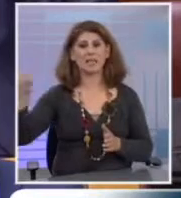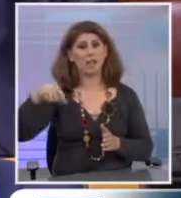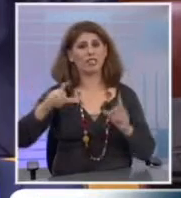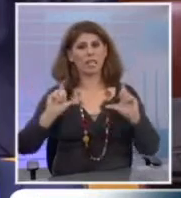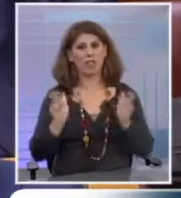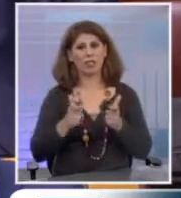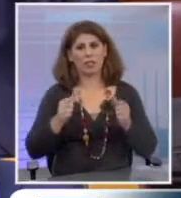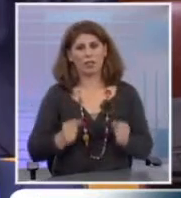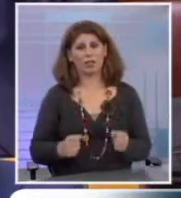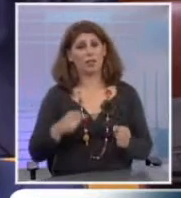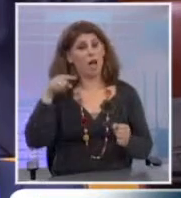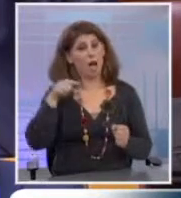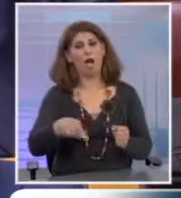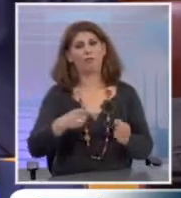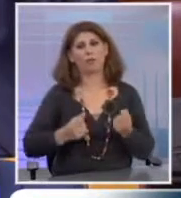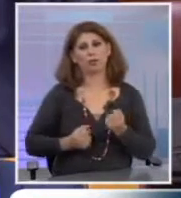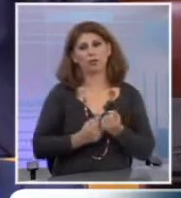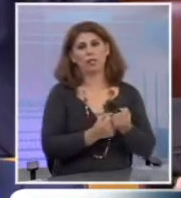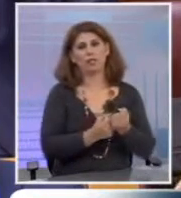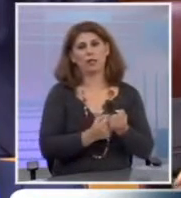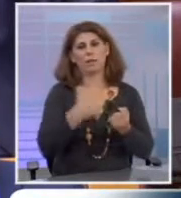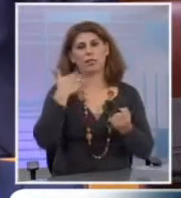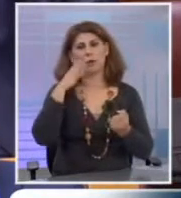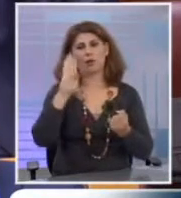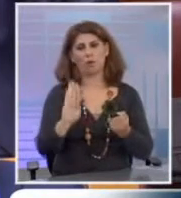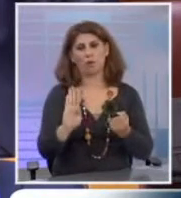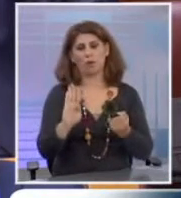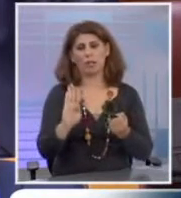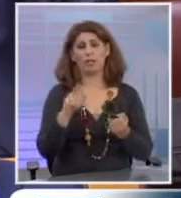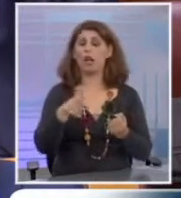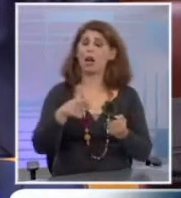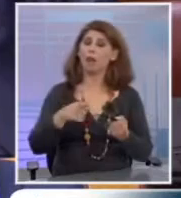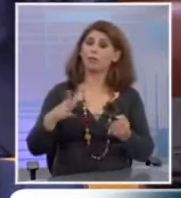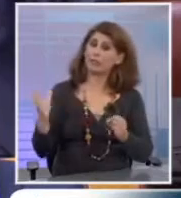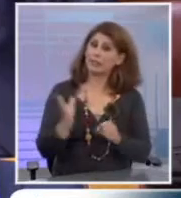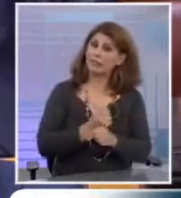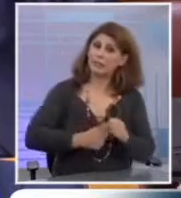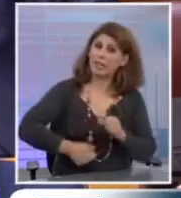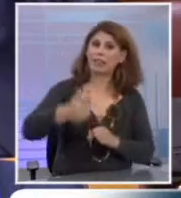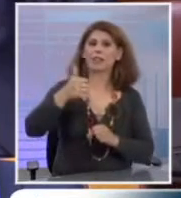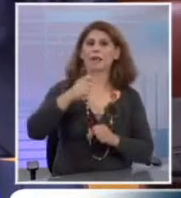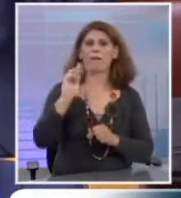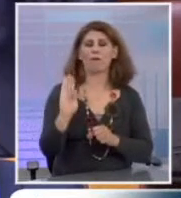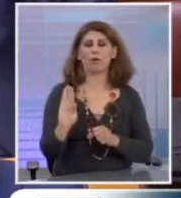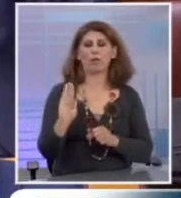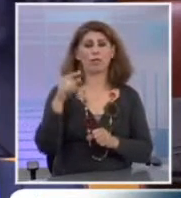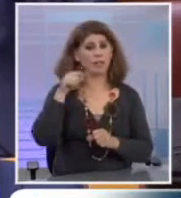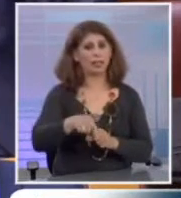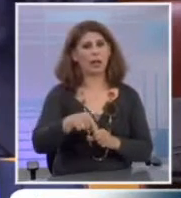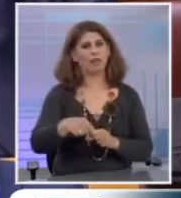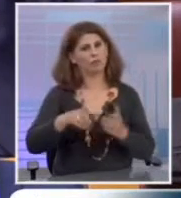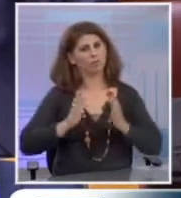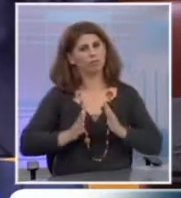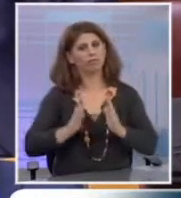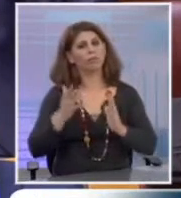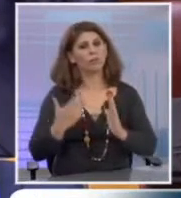θέση, αυτήν υποστηρίξαμε στο Βουκουρέστι, με αυτήν κερδίσαμε το Βουκουρέστι και αυτή εξακολουθεί